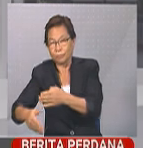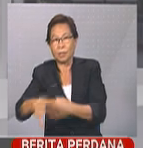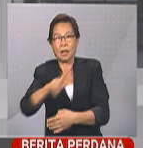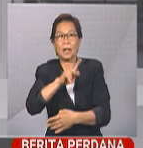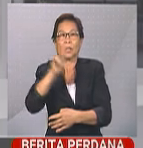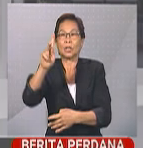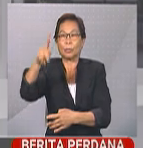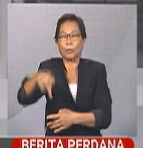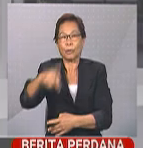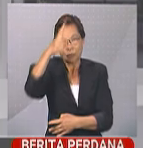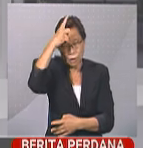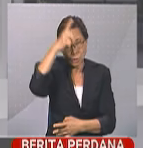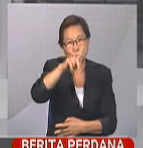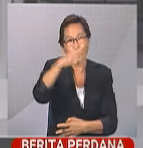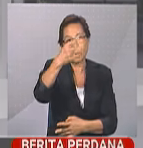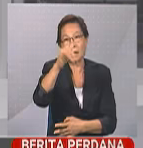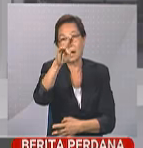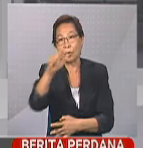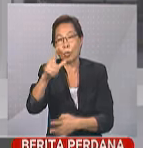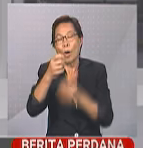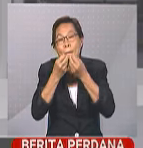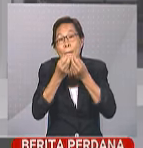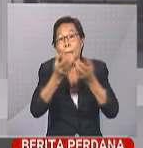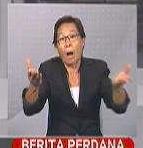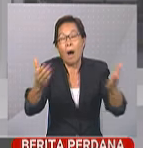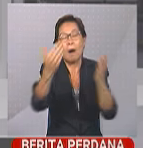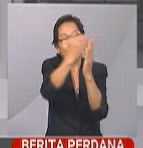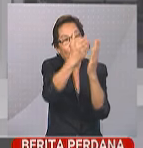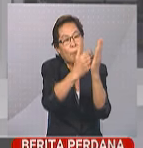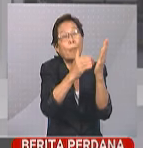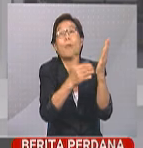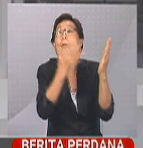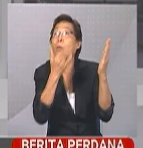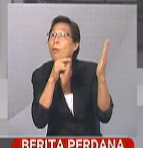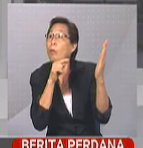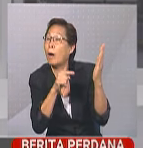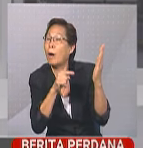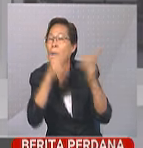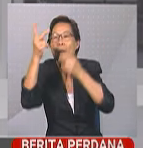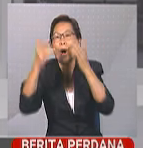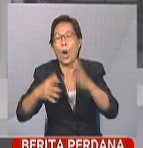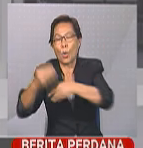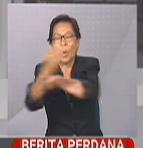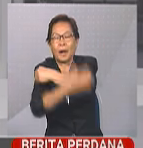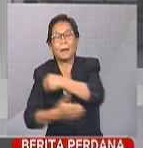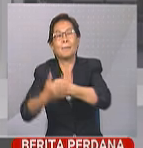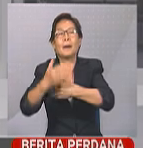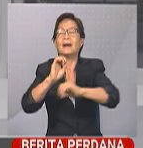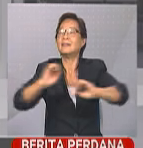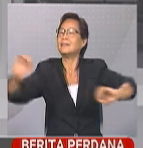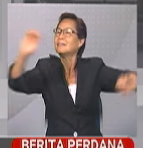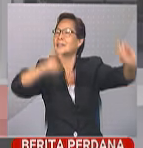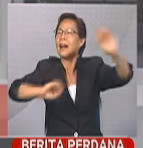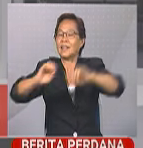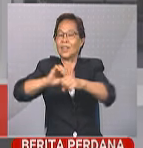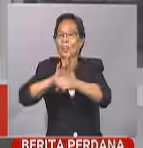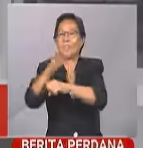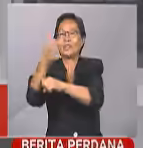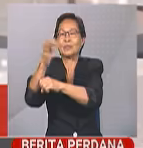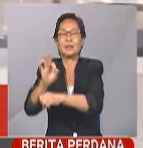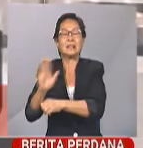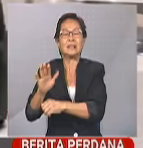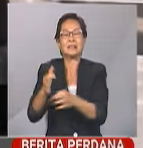kita pengaruhnya Datuk Khairul slime Daud memaklumkan langkah itu bertujuan memastikan pesawat asing bebas cobit 19